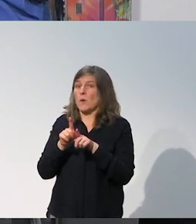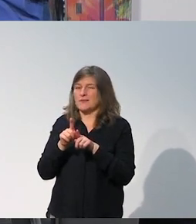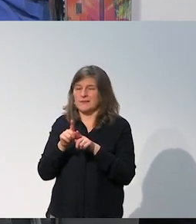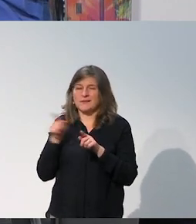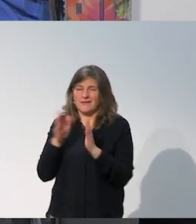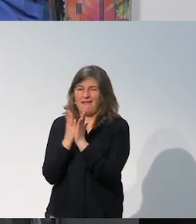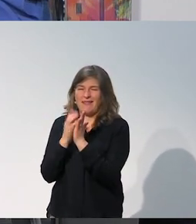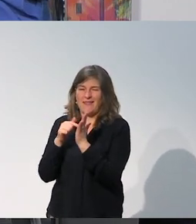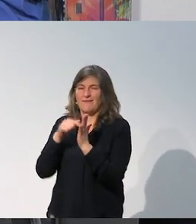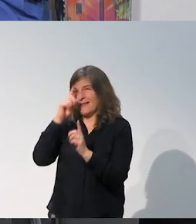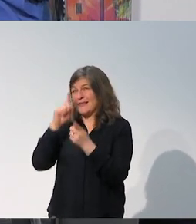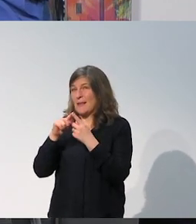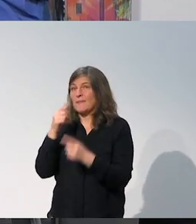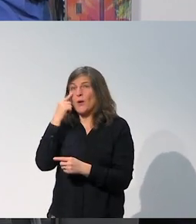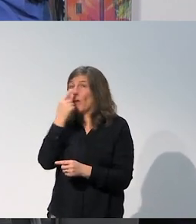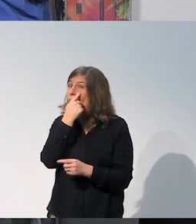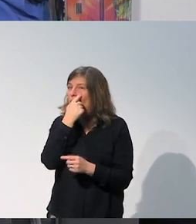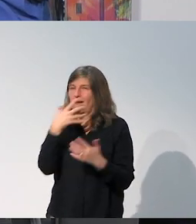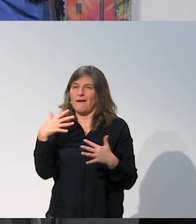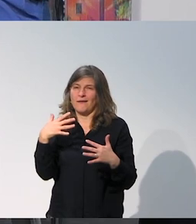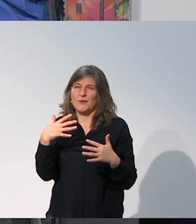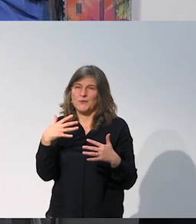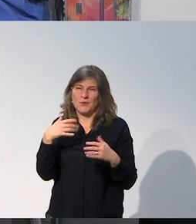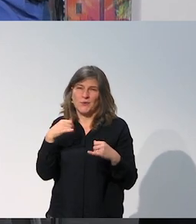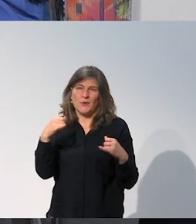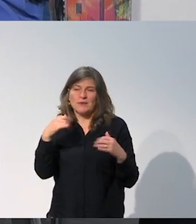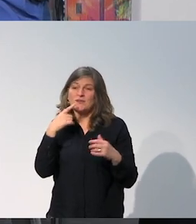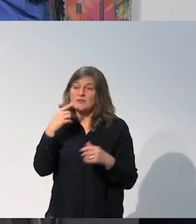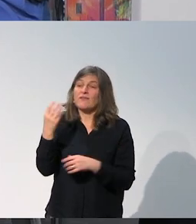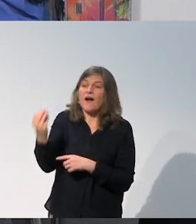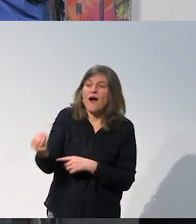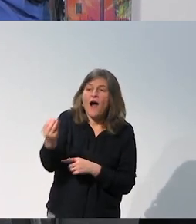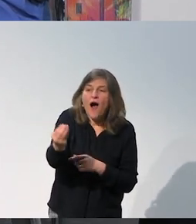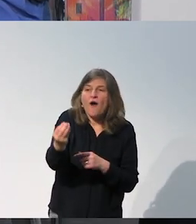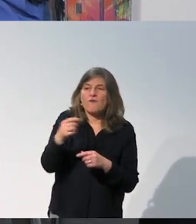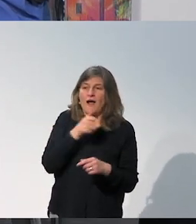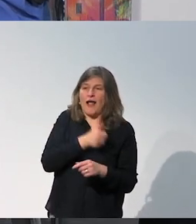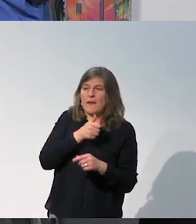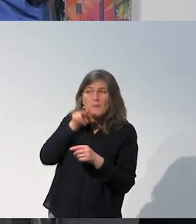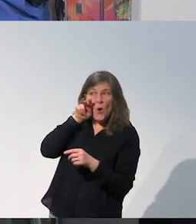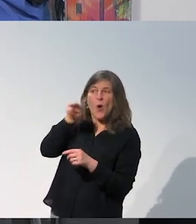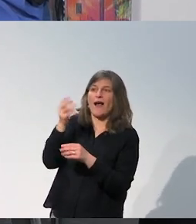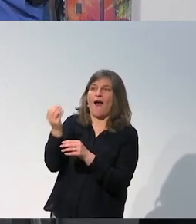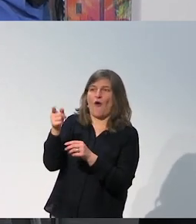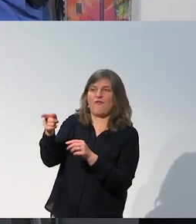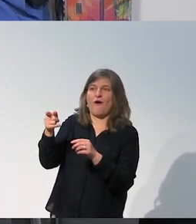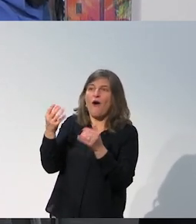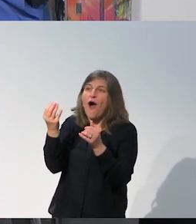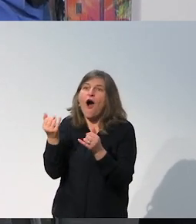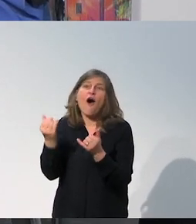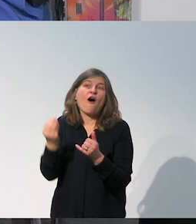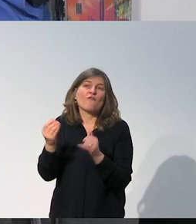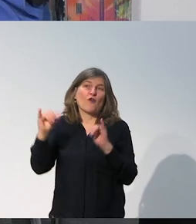des regards, oui. Sur l'extérieur, à regarder oui. Les enfants oui. Se balancer sur les balançoires. Oui. La vie est dehors. Oui. Le